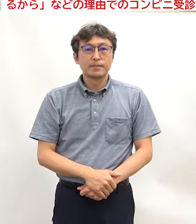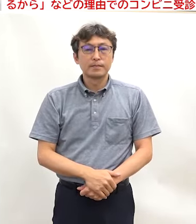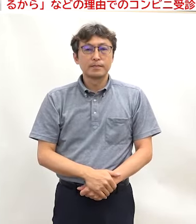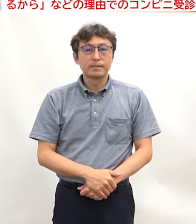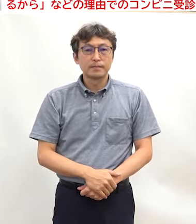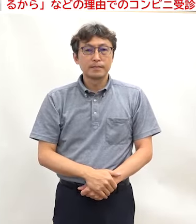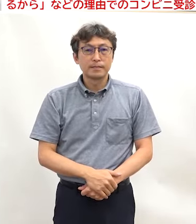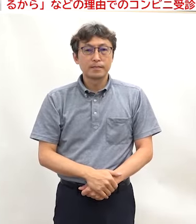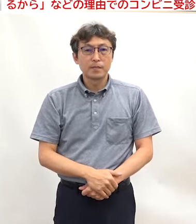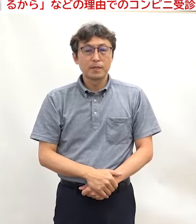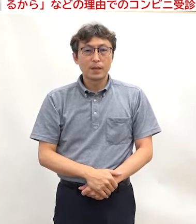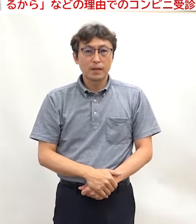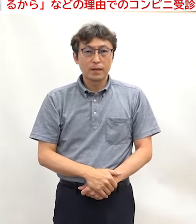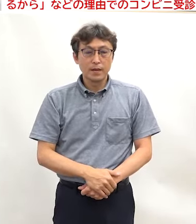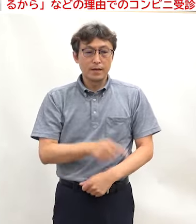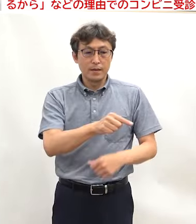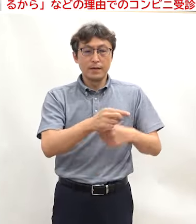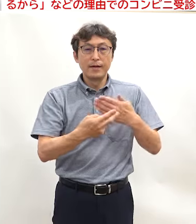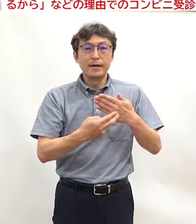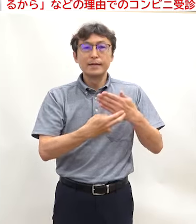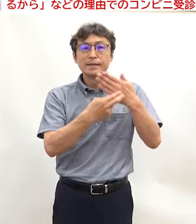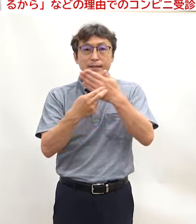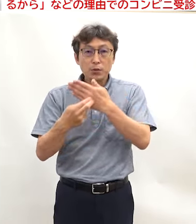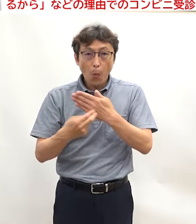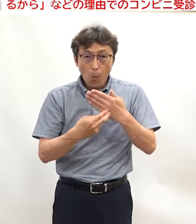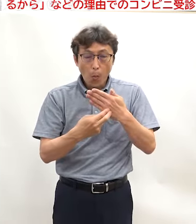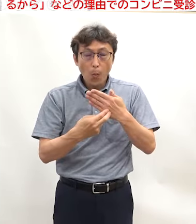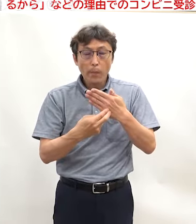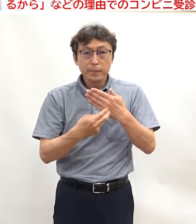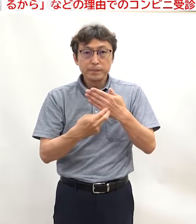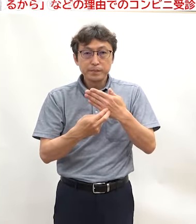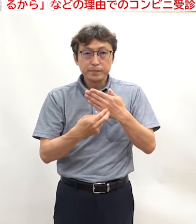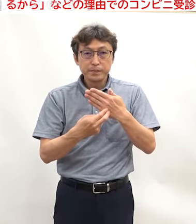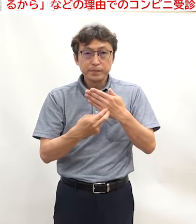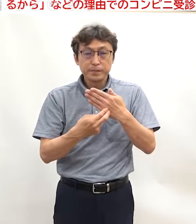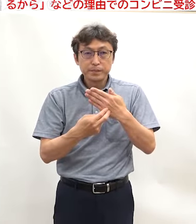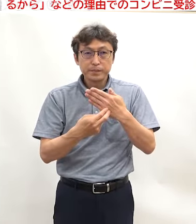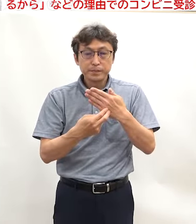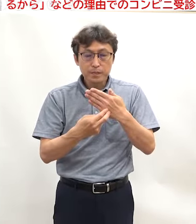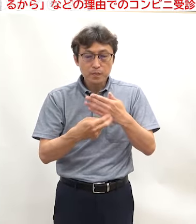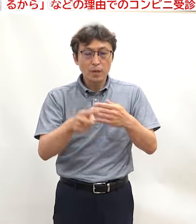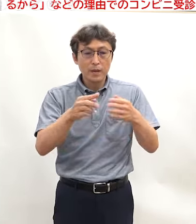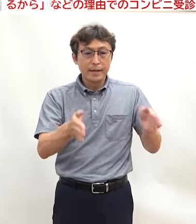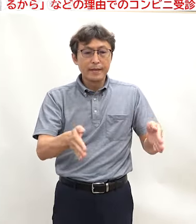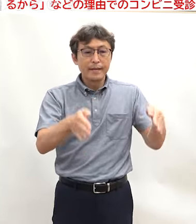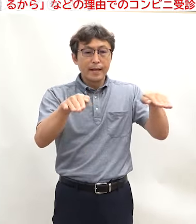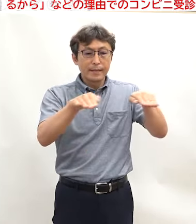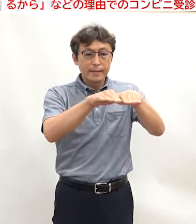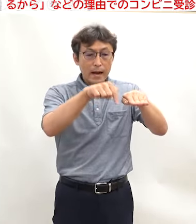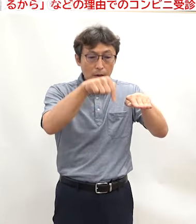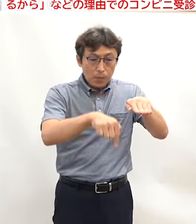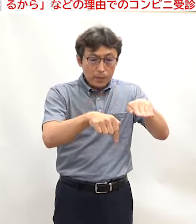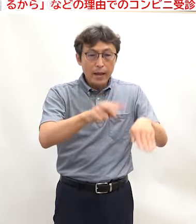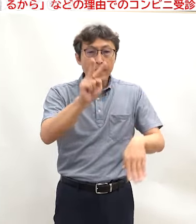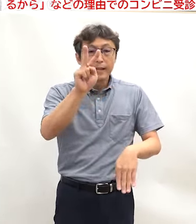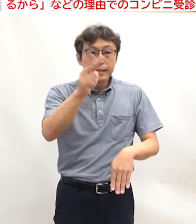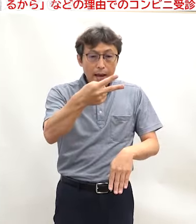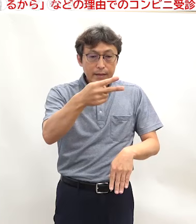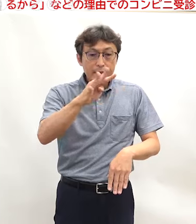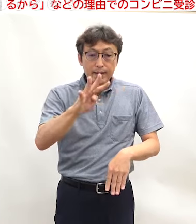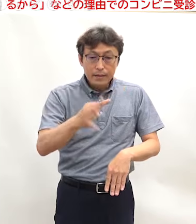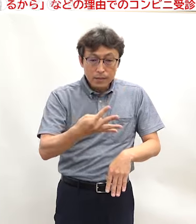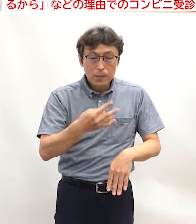休日のですね、診療でありますが、このセンターで開設するのは第2、第4の日曜